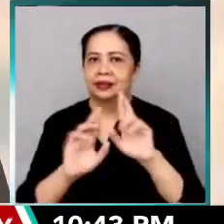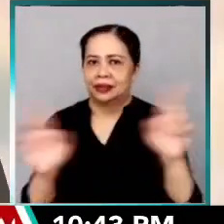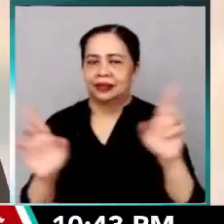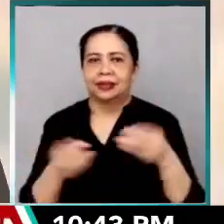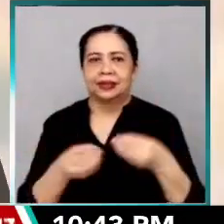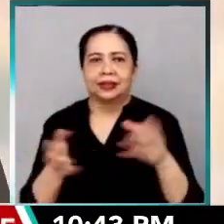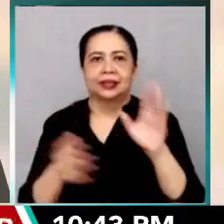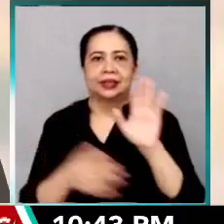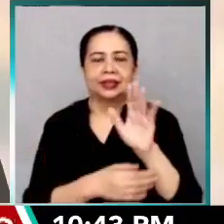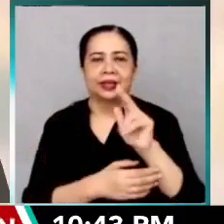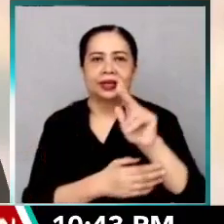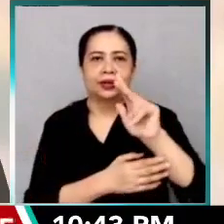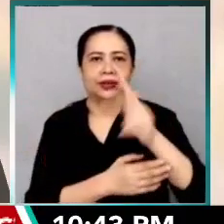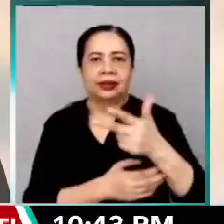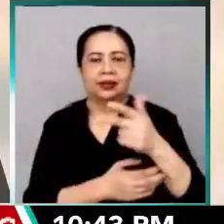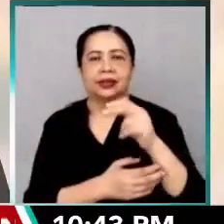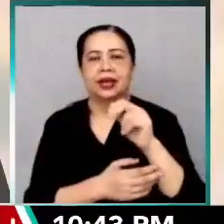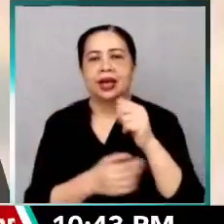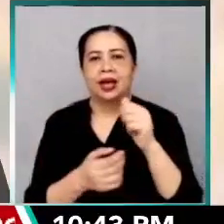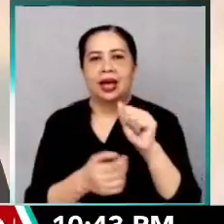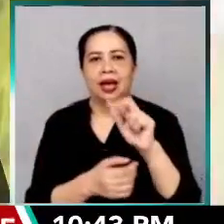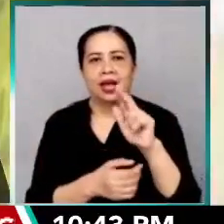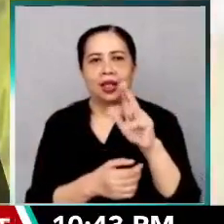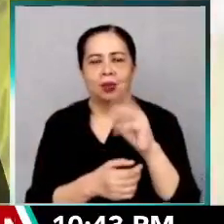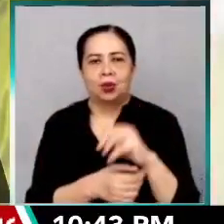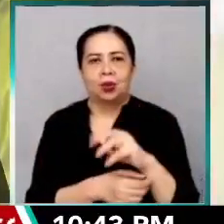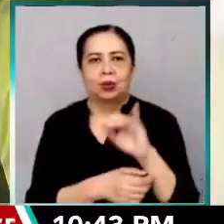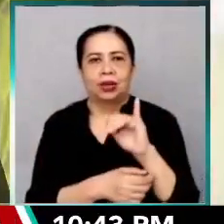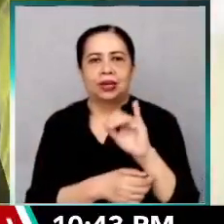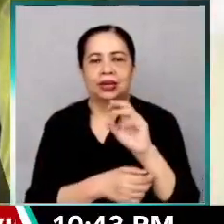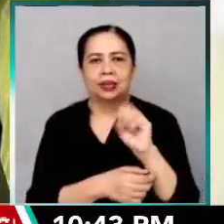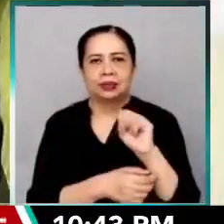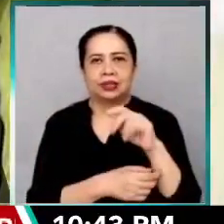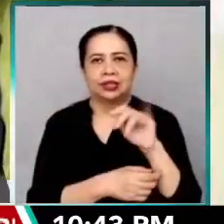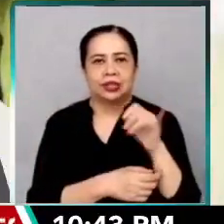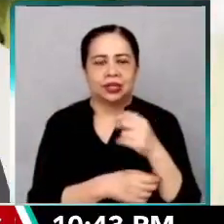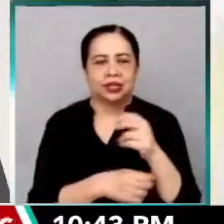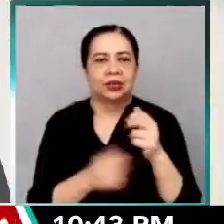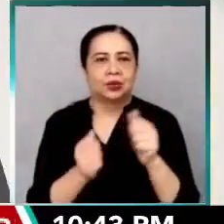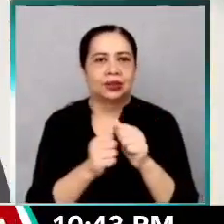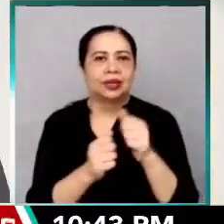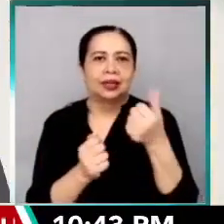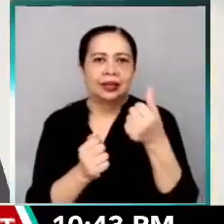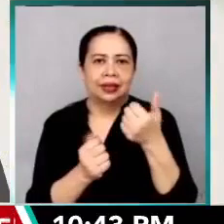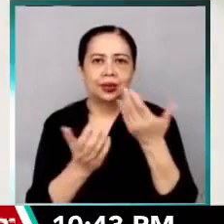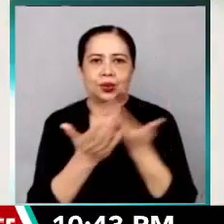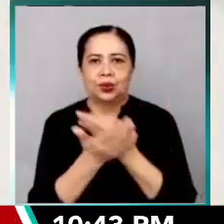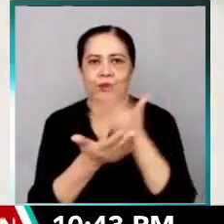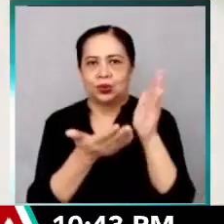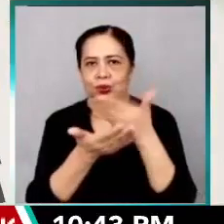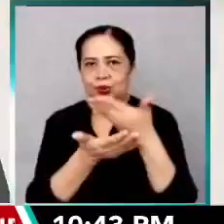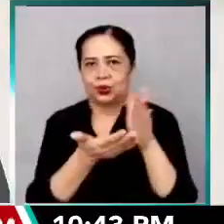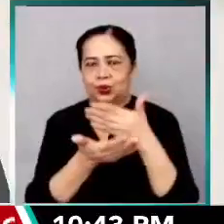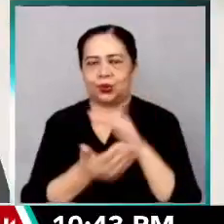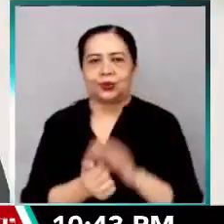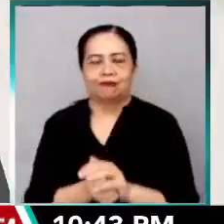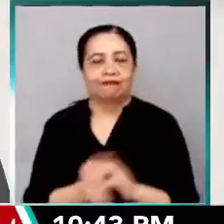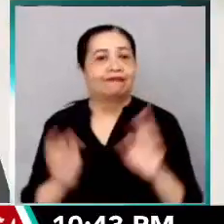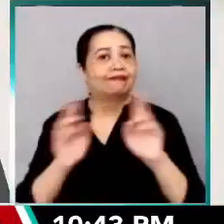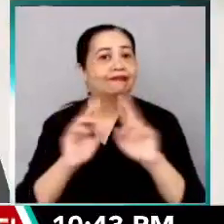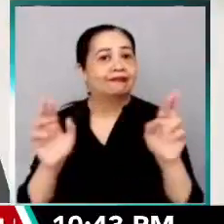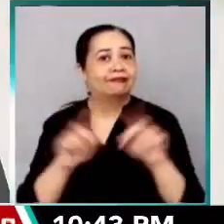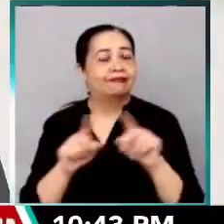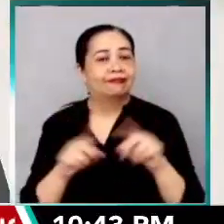kanilang third full album na ISTJ with 10 new songs. Getting ready na raw si